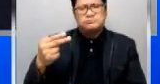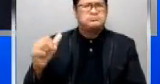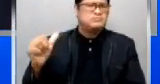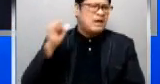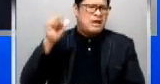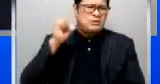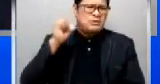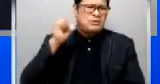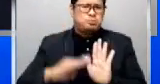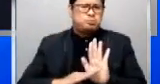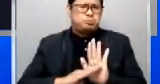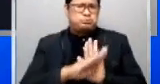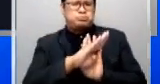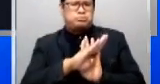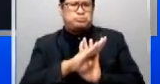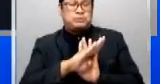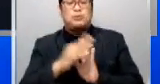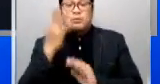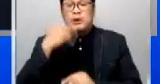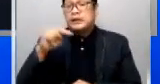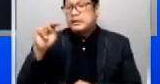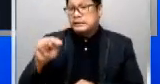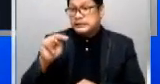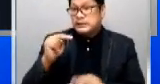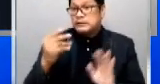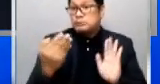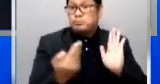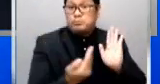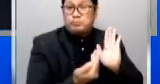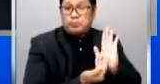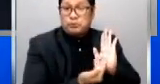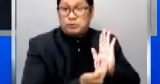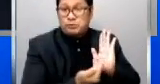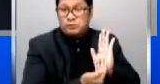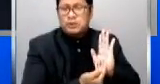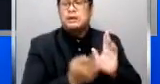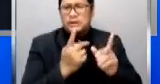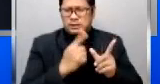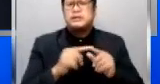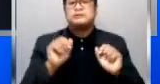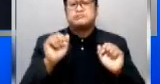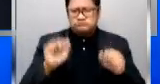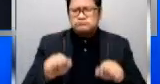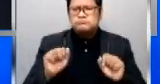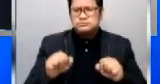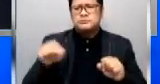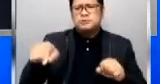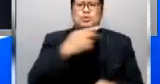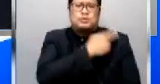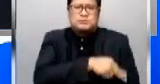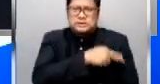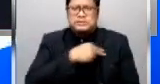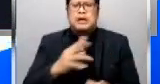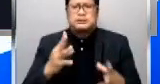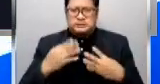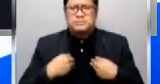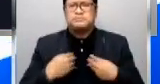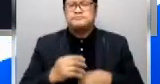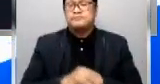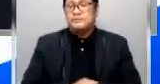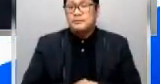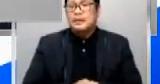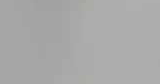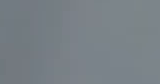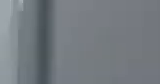dahil kailangan pa ng dagdag na ebidensya at kinakaya pa naman daw ng kapasidad ng mga ospital sa bansa. Yan naman po ang tinutukan